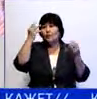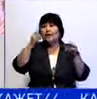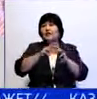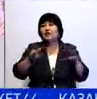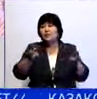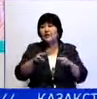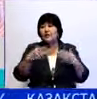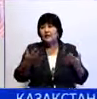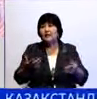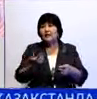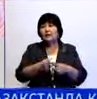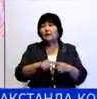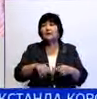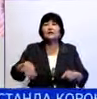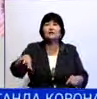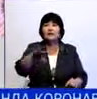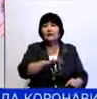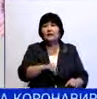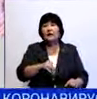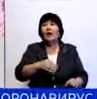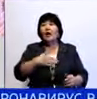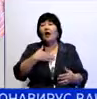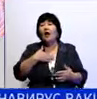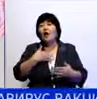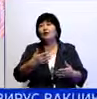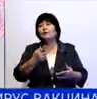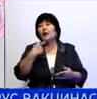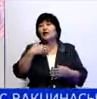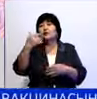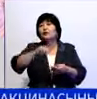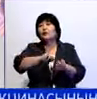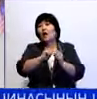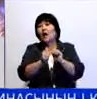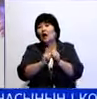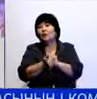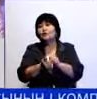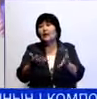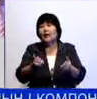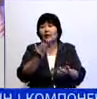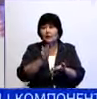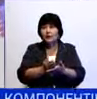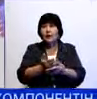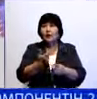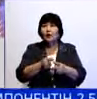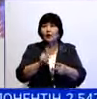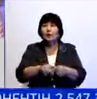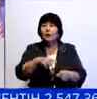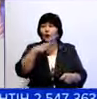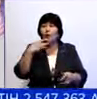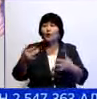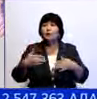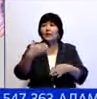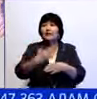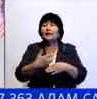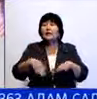мен ВЦСПС-тің ауыспалық қызыл туын жеңіп алған болатын. Бұл кез келген театрға,